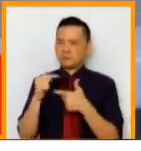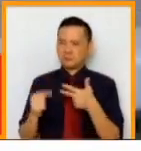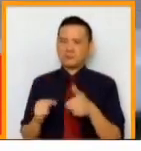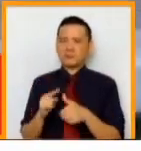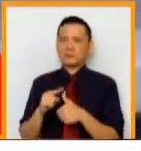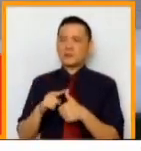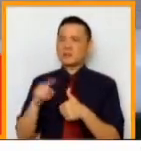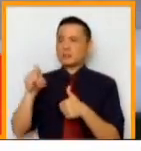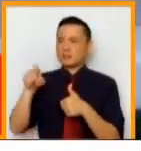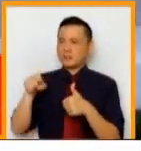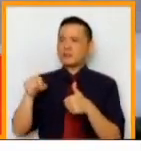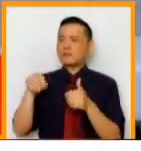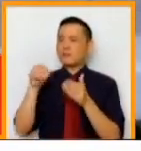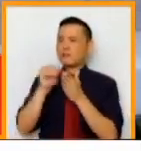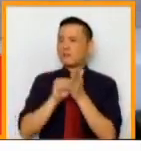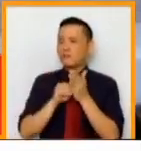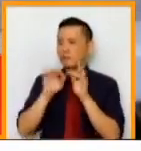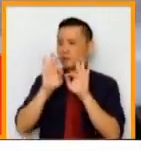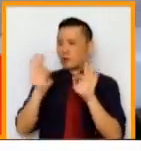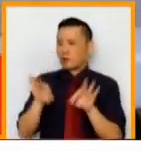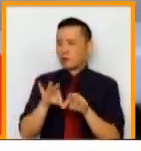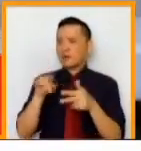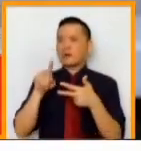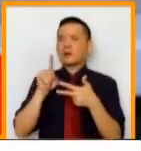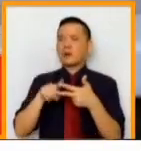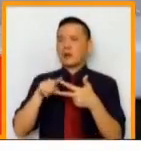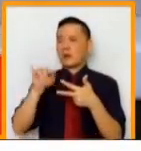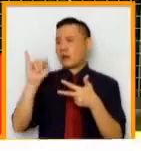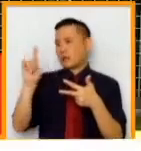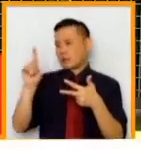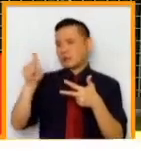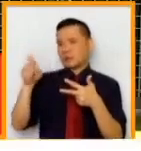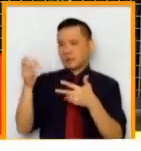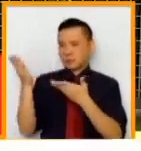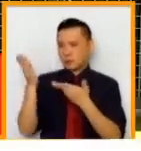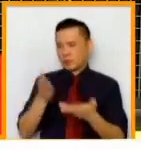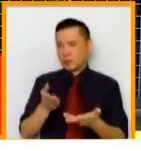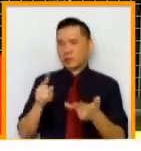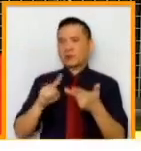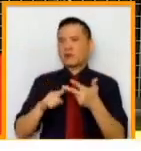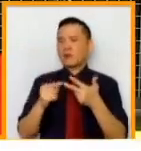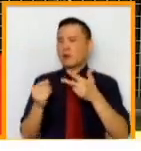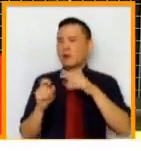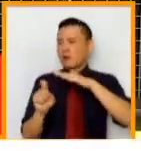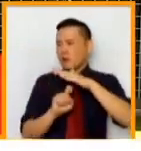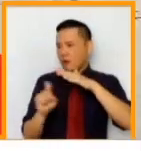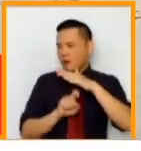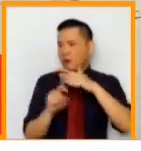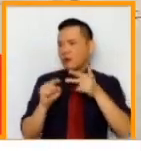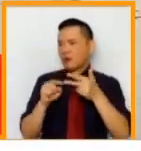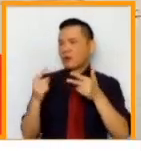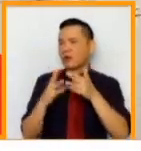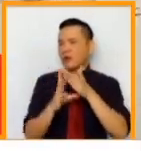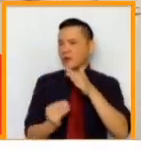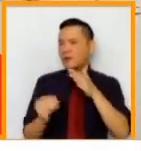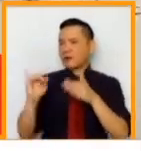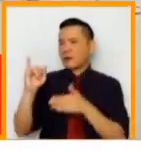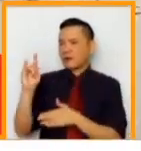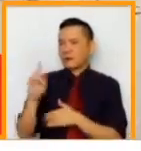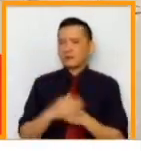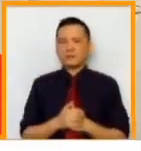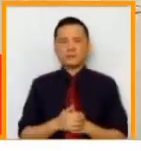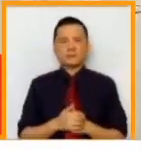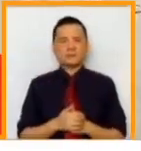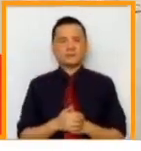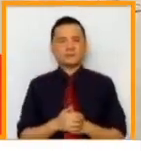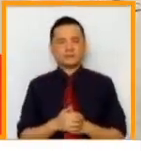at ID. Ina-advise natin na magdala na rin sila ng photocopy ng ID nila. Mm-hmm. Health protocols natin, siyempre, sa mga empleyado